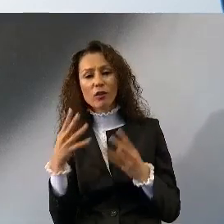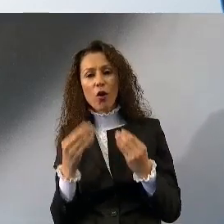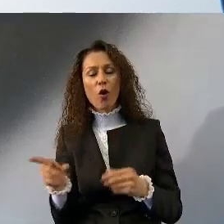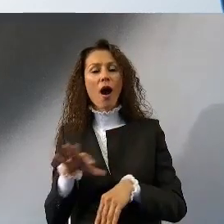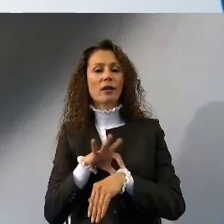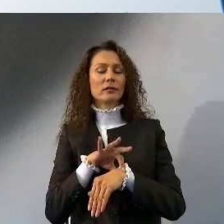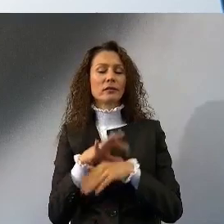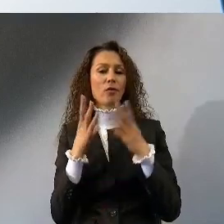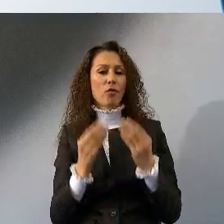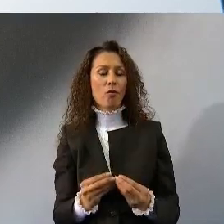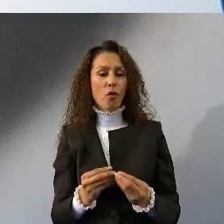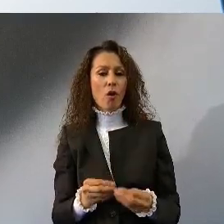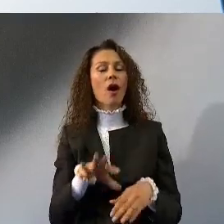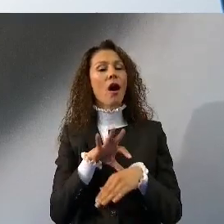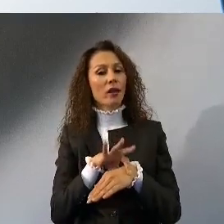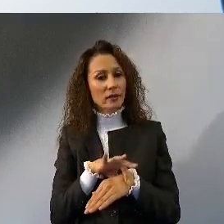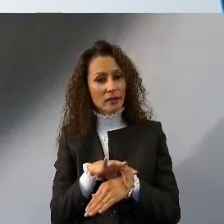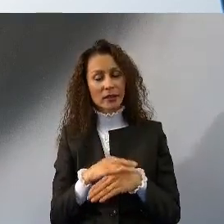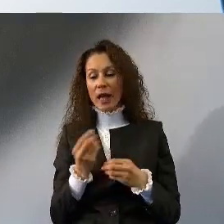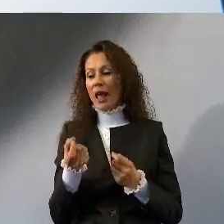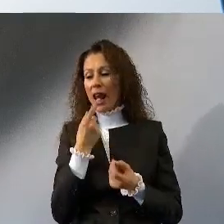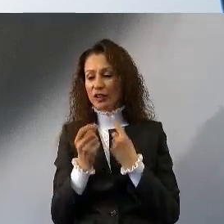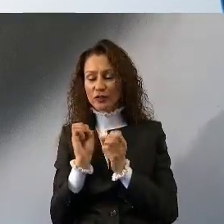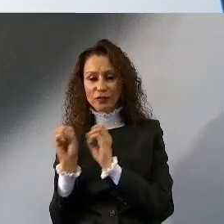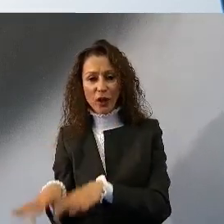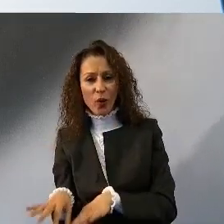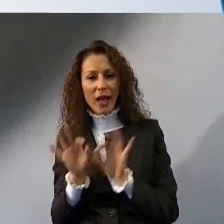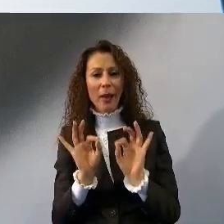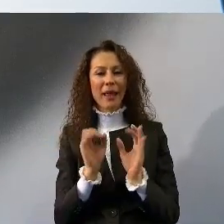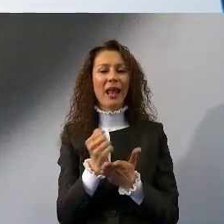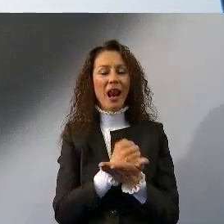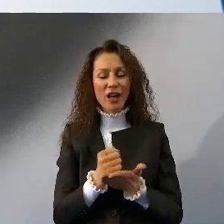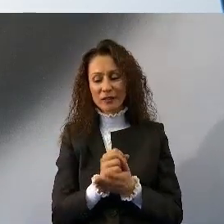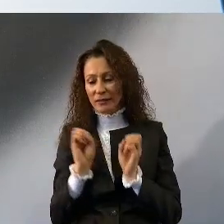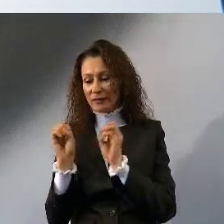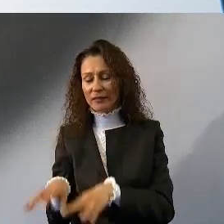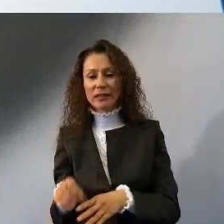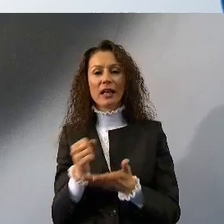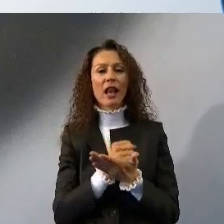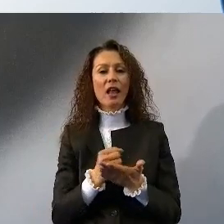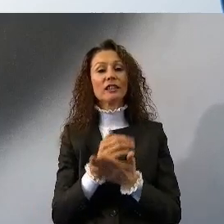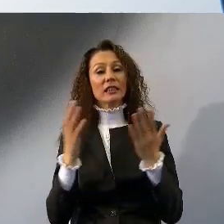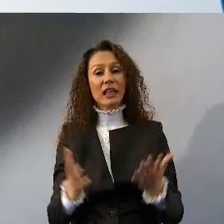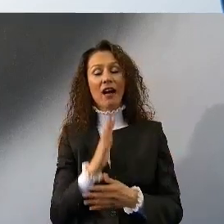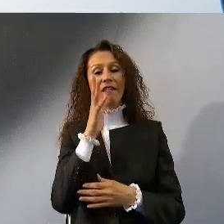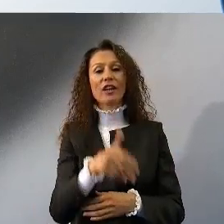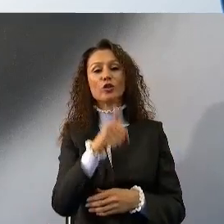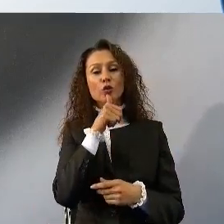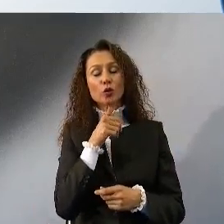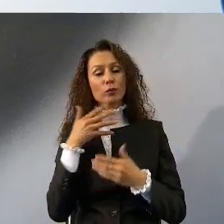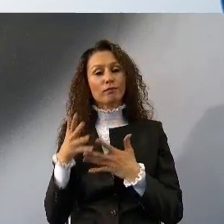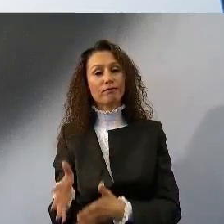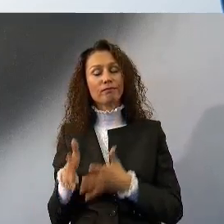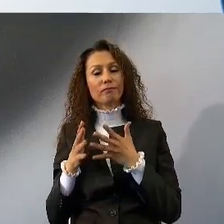Hastalanıyor. Hastalanınca veriyoruz ilacı. Elbette yoruluyor. Yorulunca daha fazla su veriyoruz.